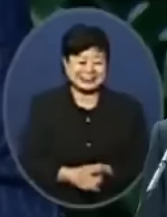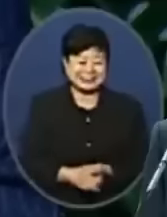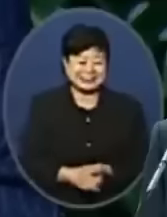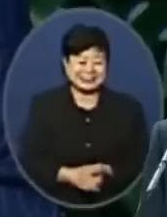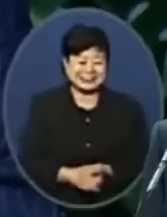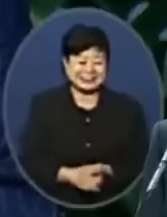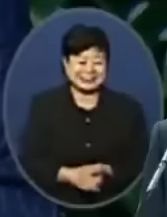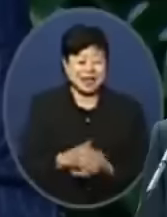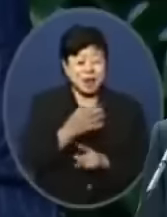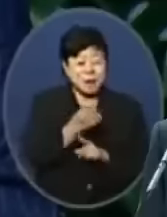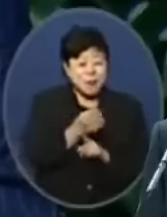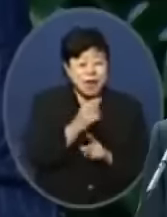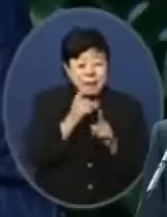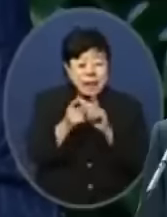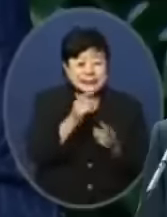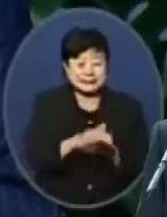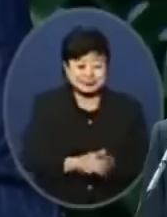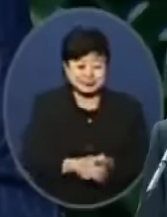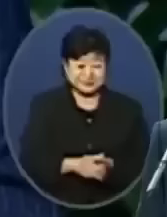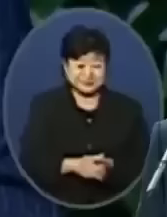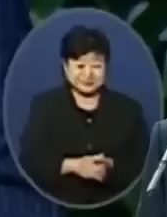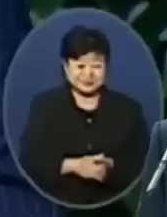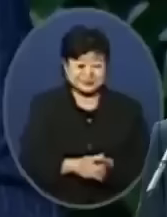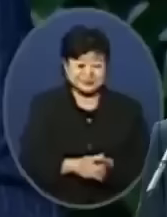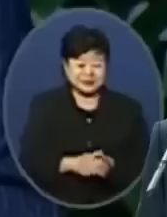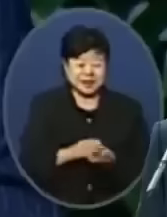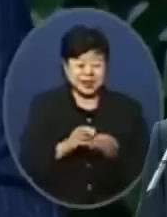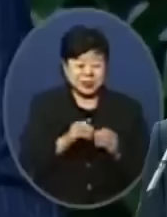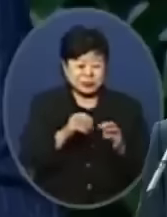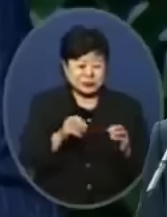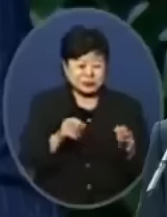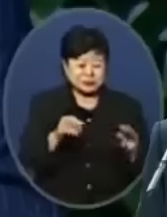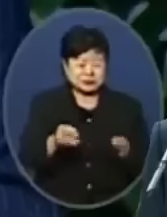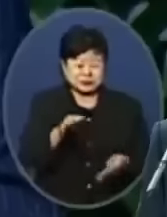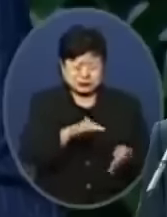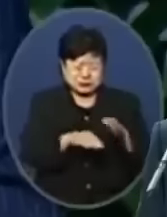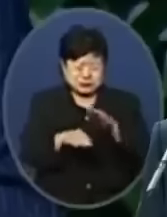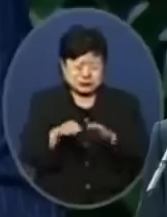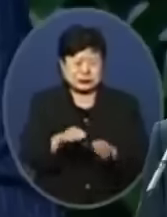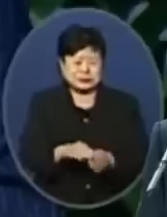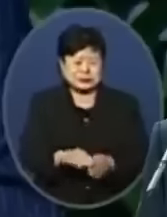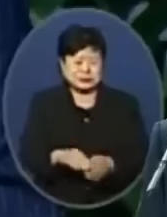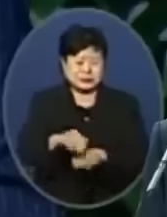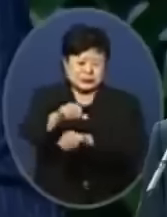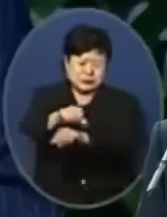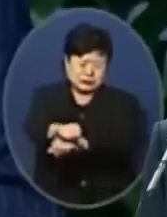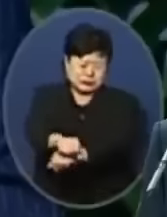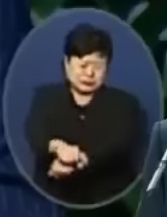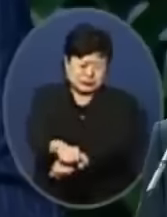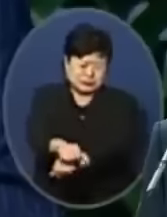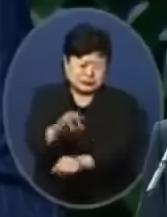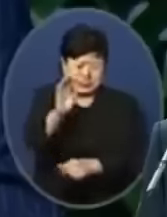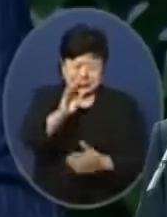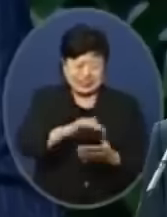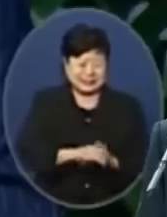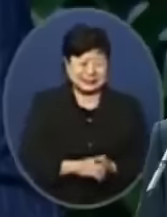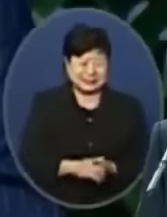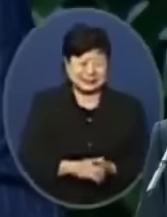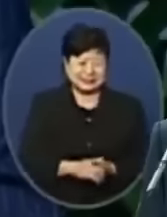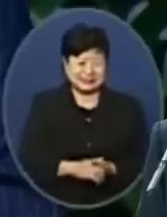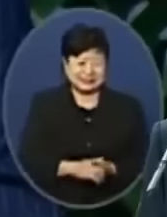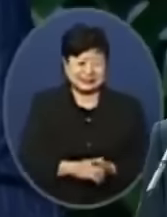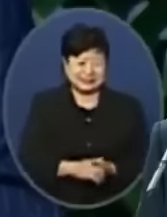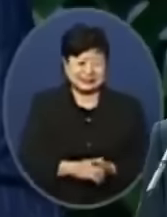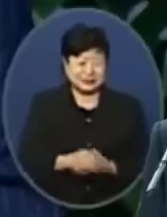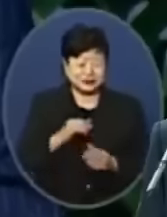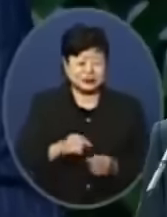이 보배로운 말씀을 먼지가 뽀얗게 않도록 책상 위에 얹어놓고는 책상 밑에